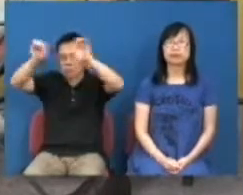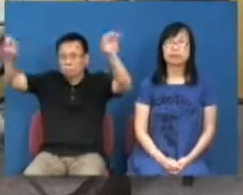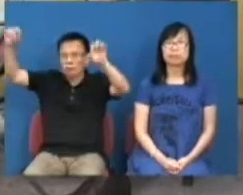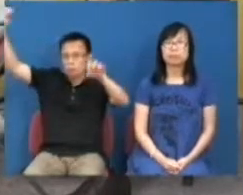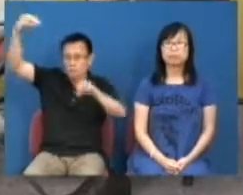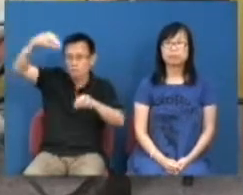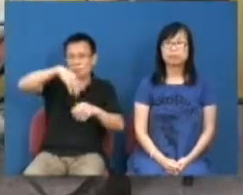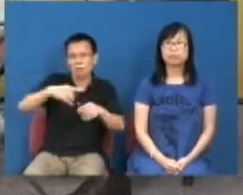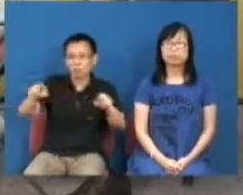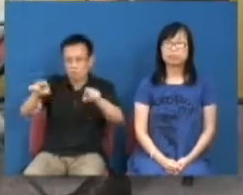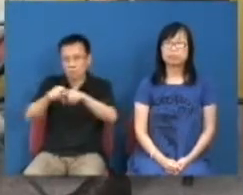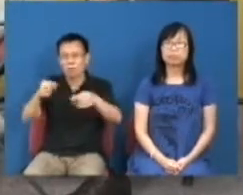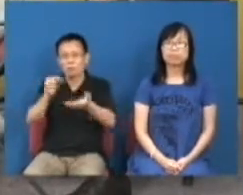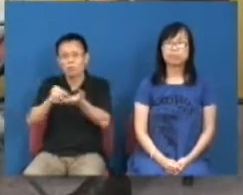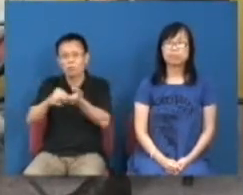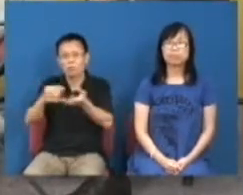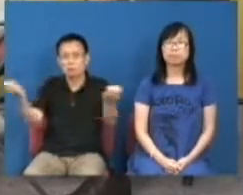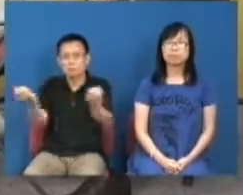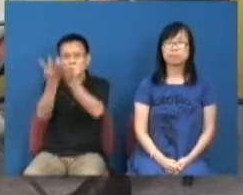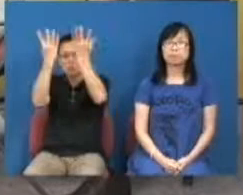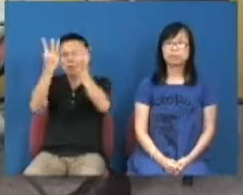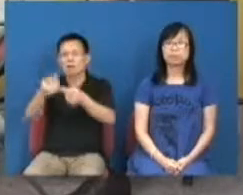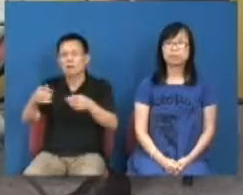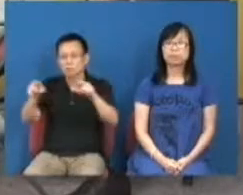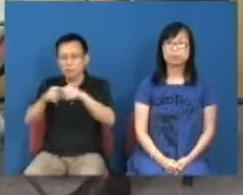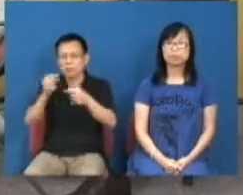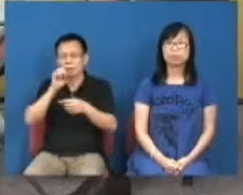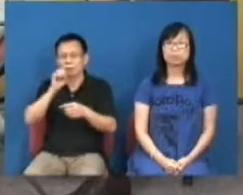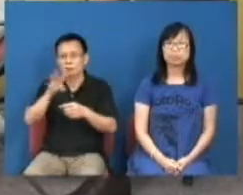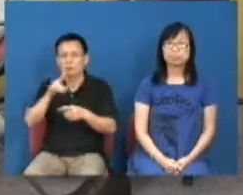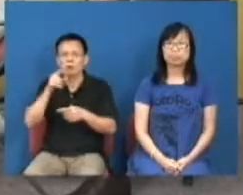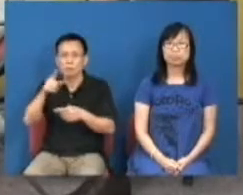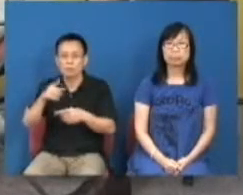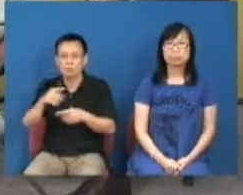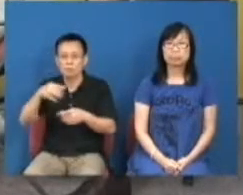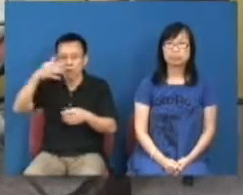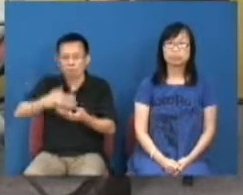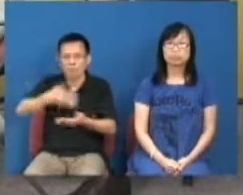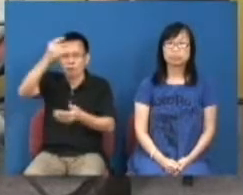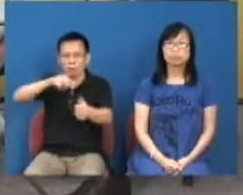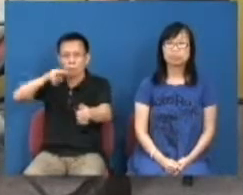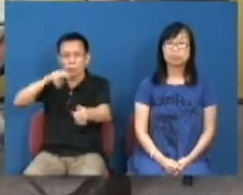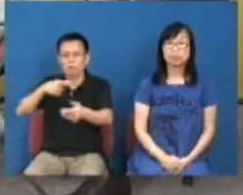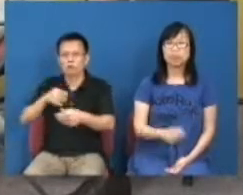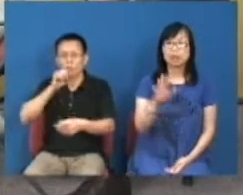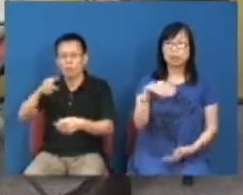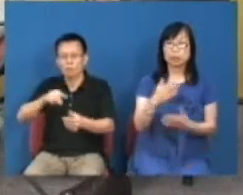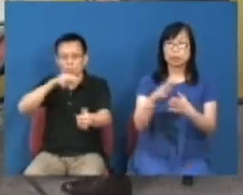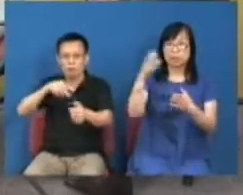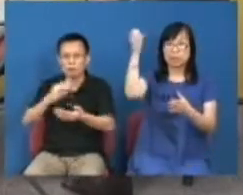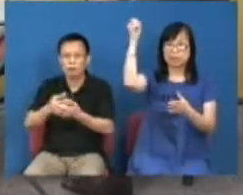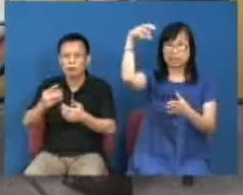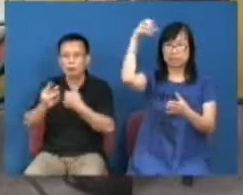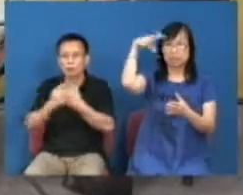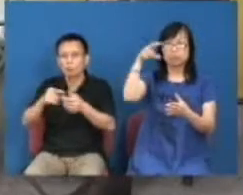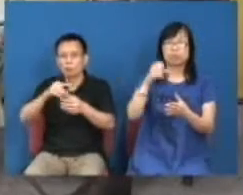燒。咁我將呢兩個共同嘅證據就話俾管理處聽，咁啊輪到管理處幫我哋整咯。 係啊，所以真係滲水嘅個案。 嗱，